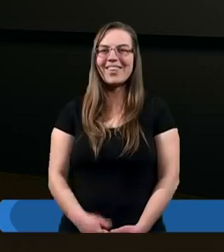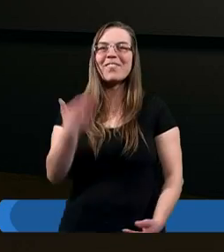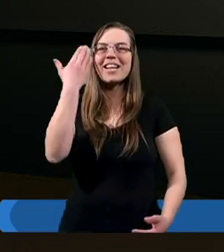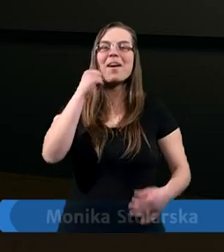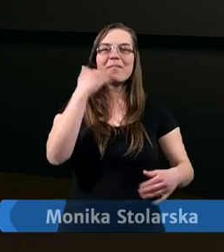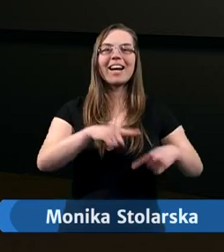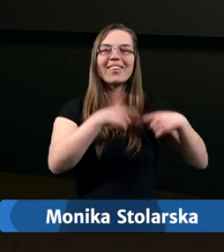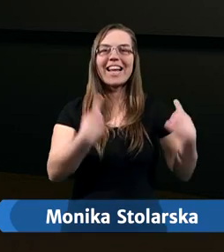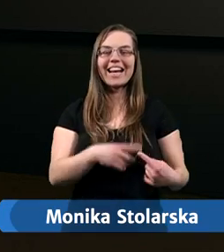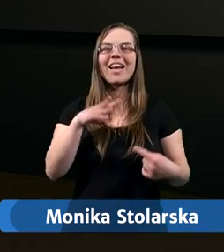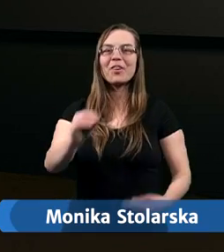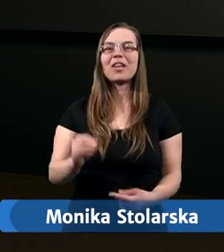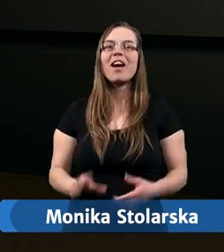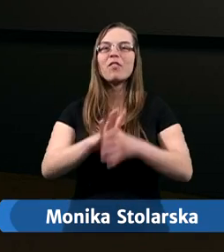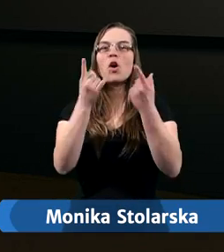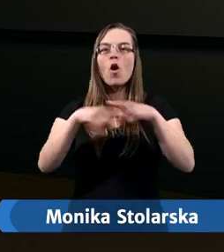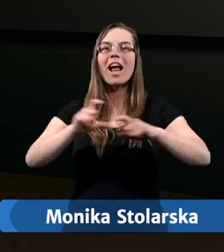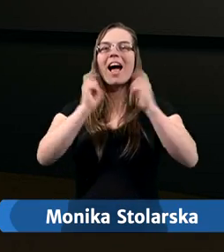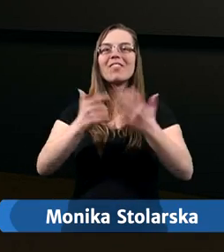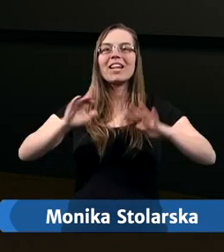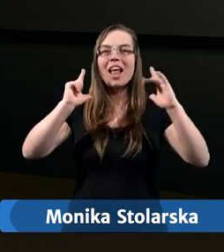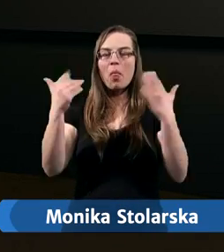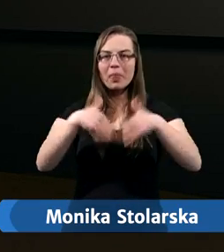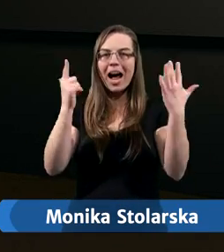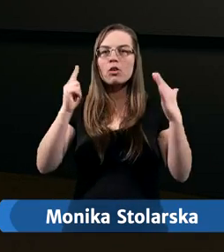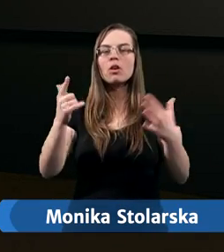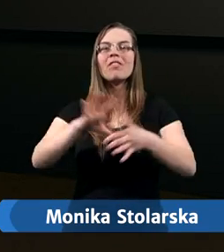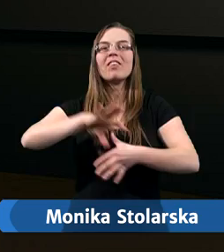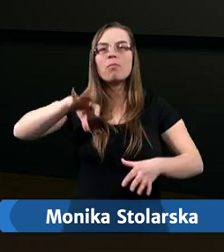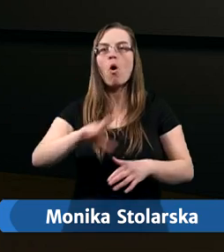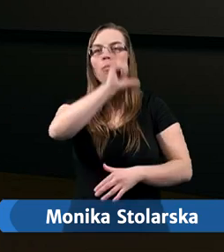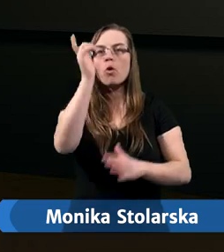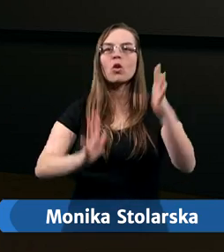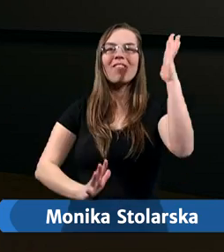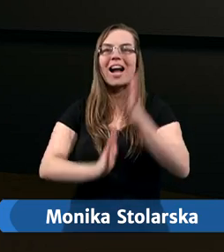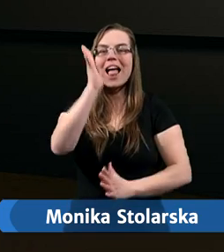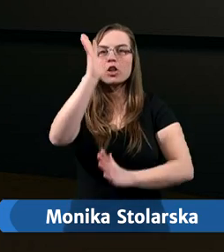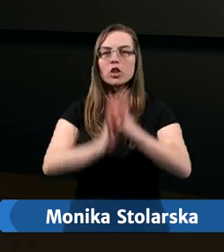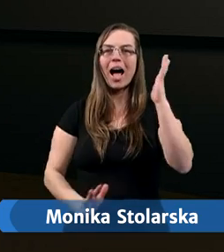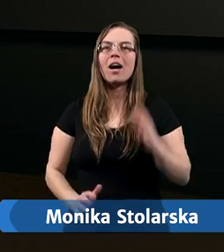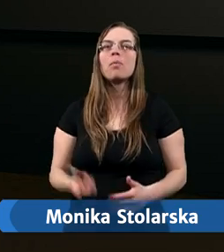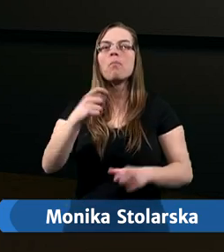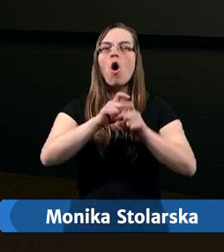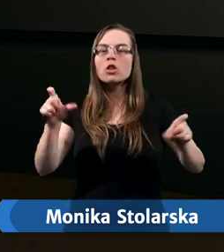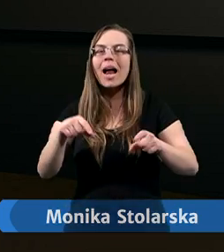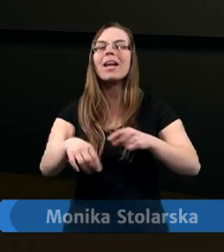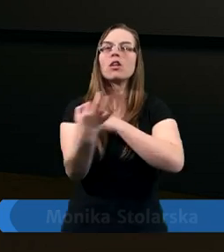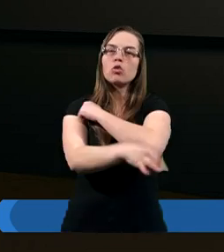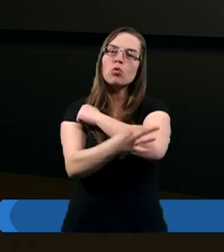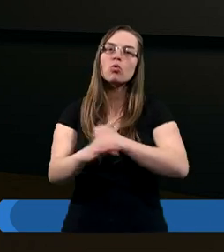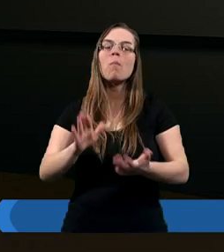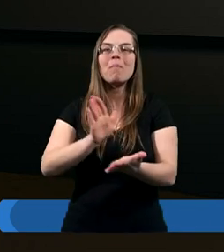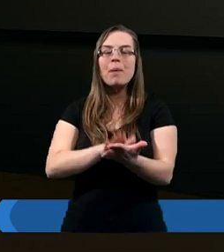Witam bardzo serdecznie w Kościele Adwentystów Dnia Siódmego w zborze w Podkowie Leśnej podczas studium